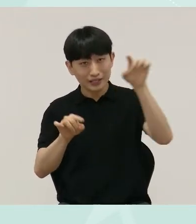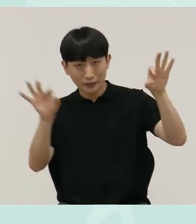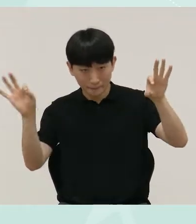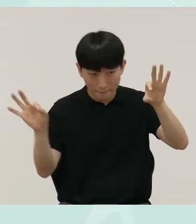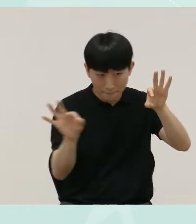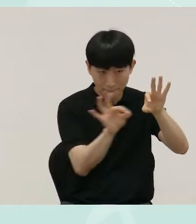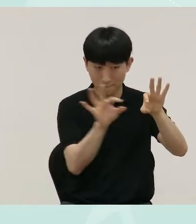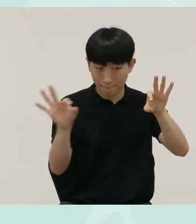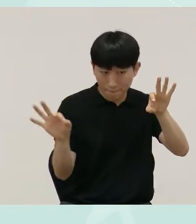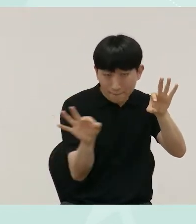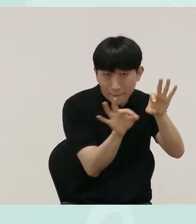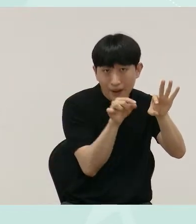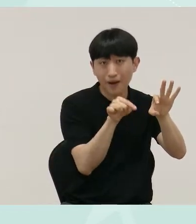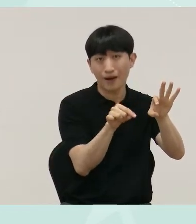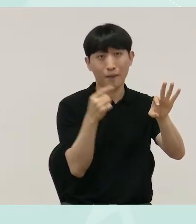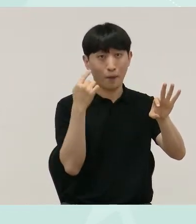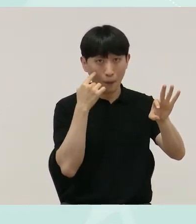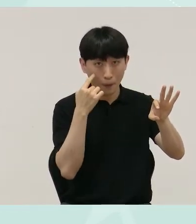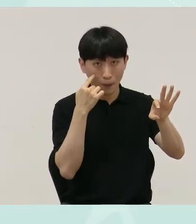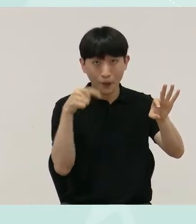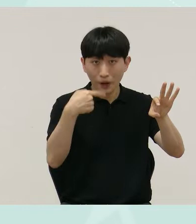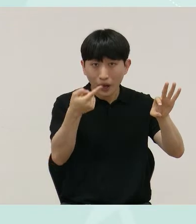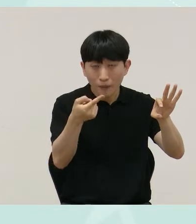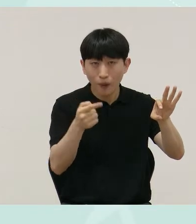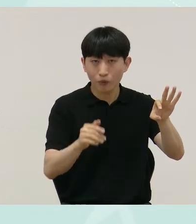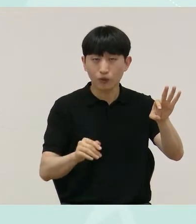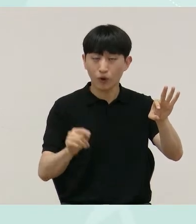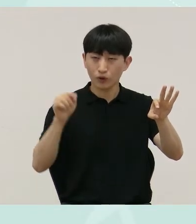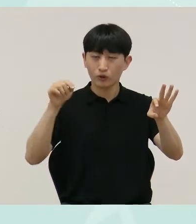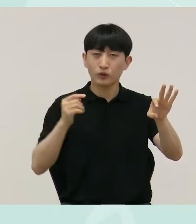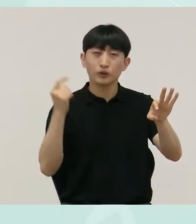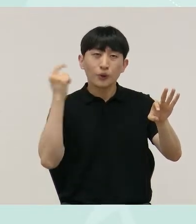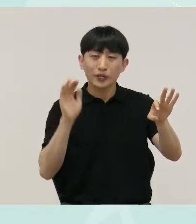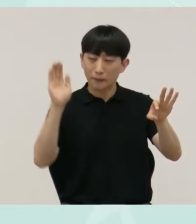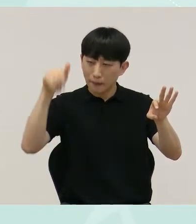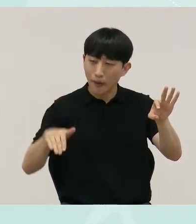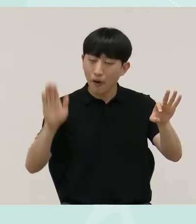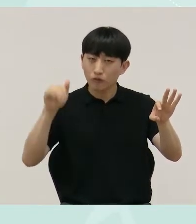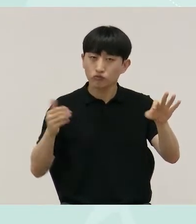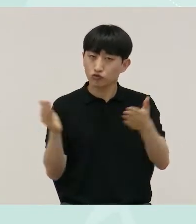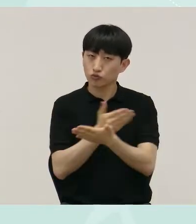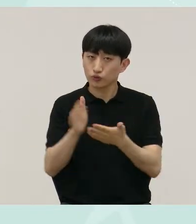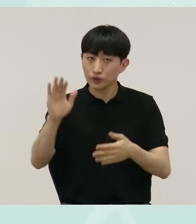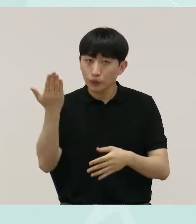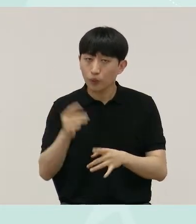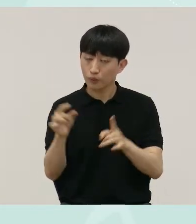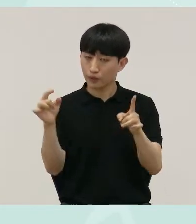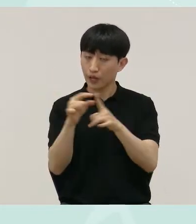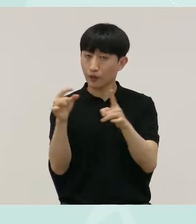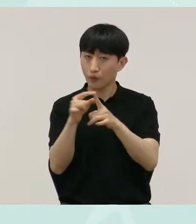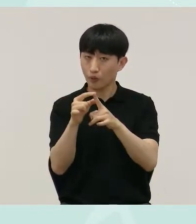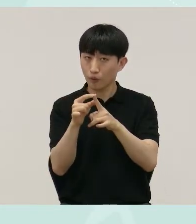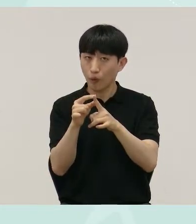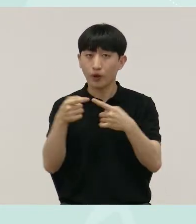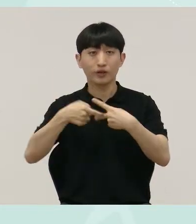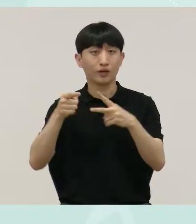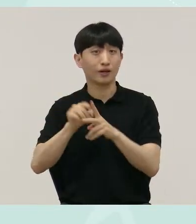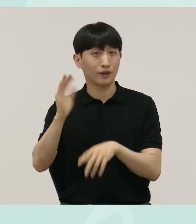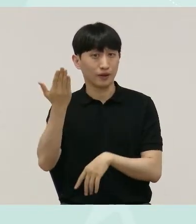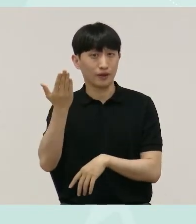이식했었고 실제로 몇 가지 기본 주파수를 구분하기까지 하고 단어도 몇 개를 실제로 구분을 했지만